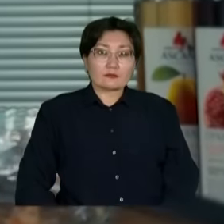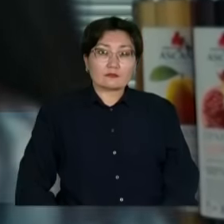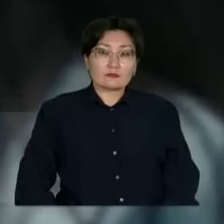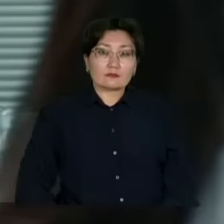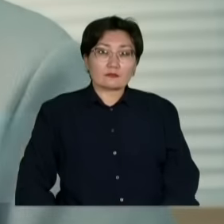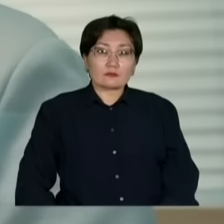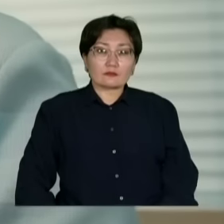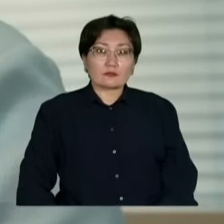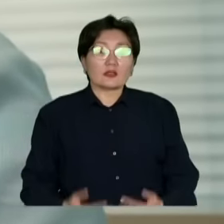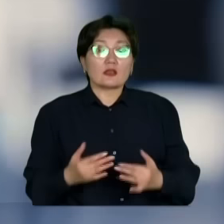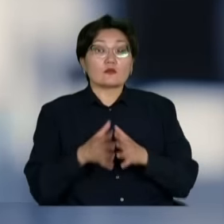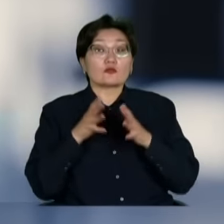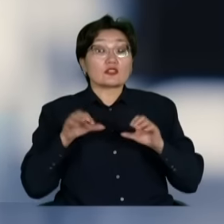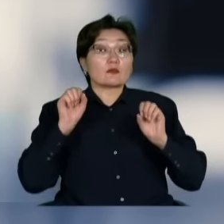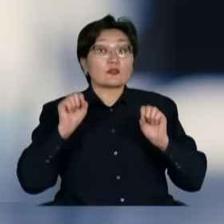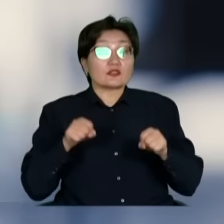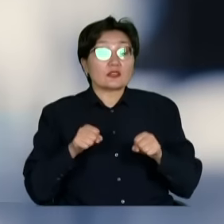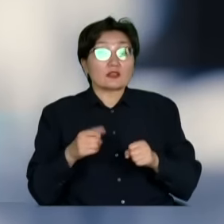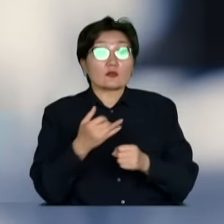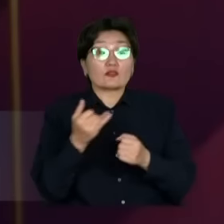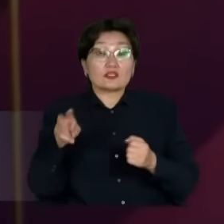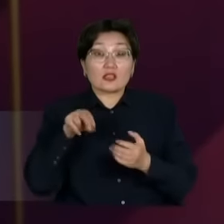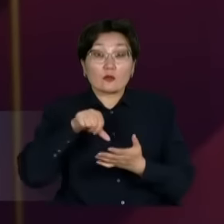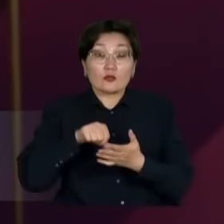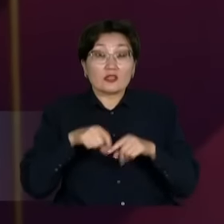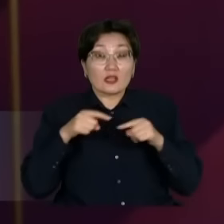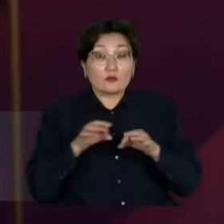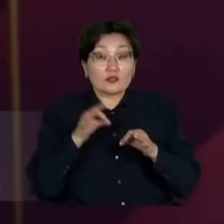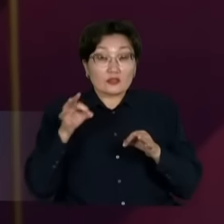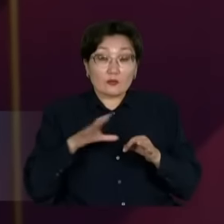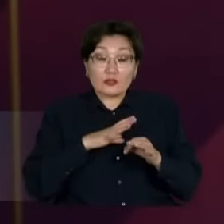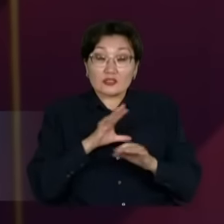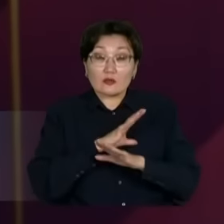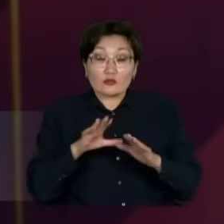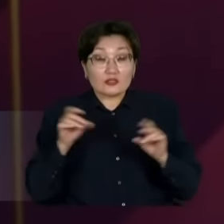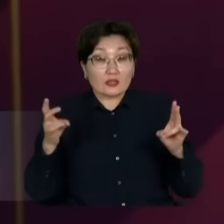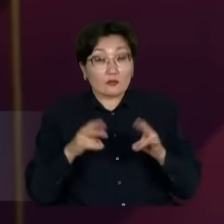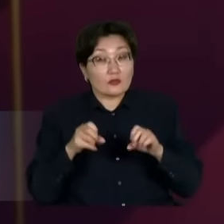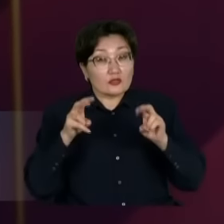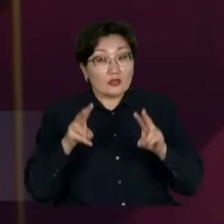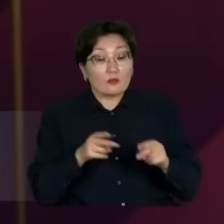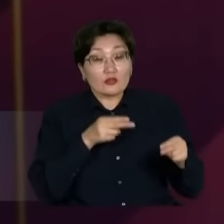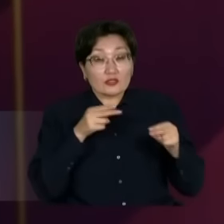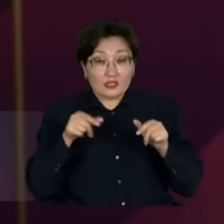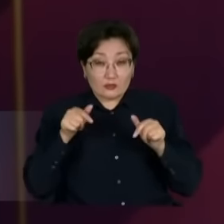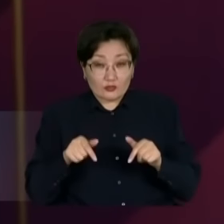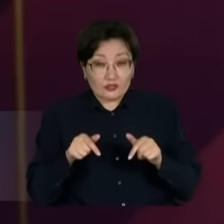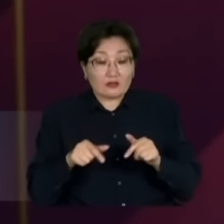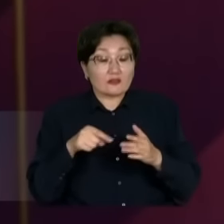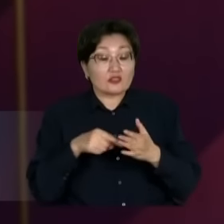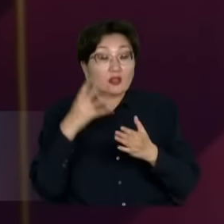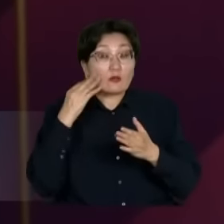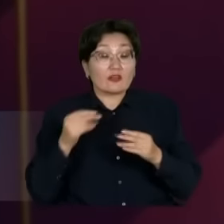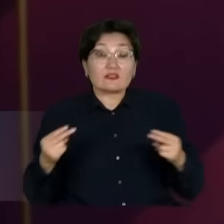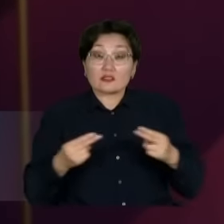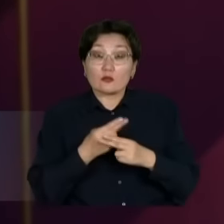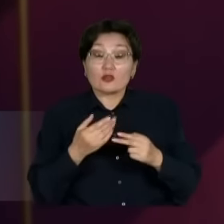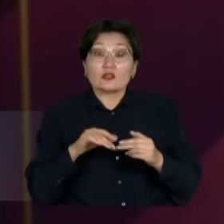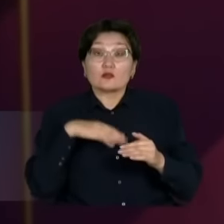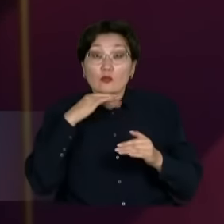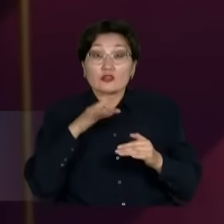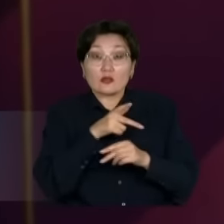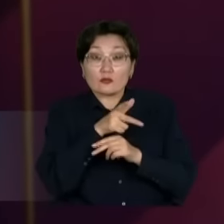Республики это Большая возможность для участников из разных регионов не было необходимости специально приезжать на каск в Алматы или Астану достаточно